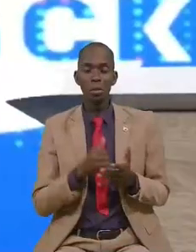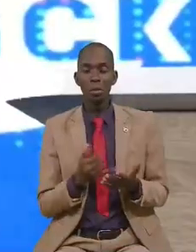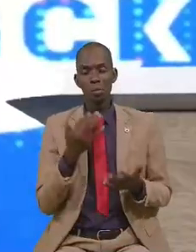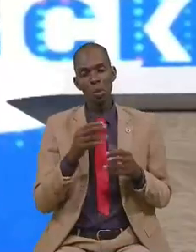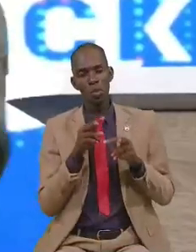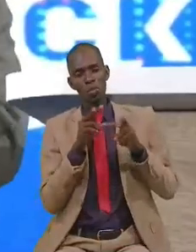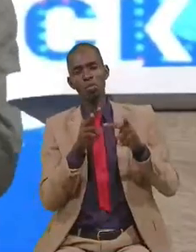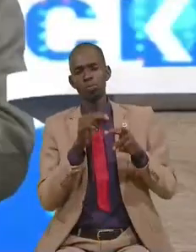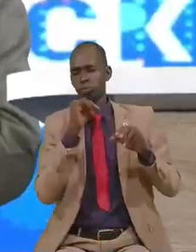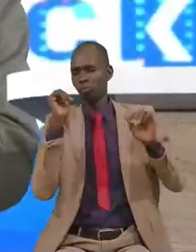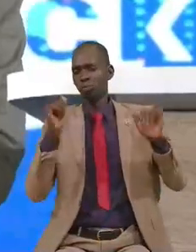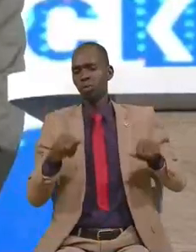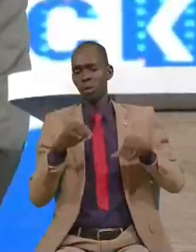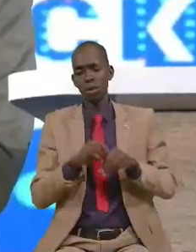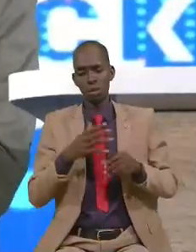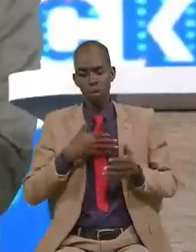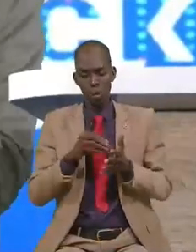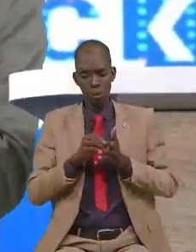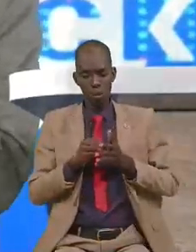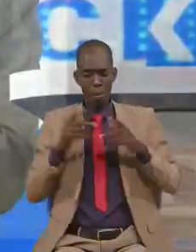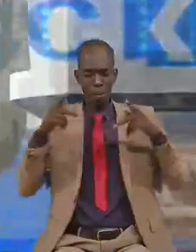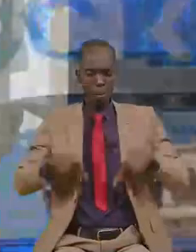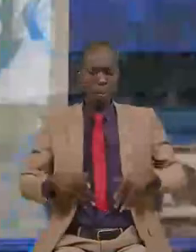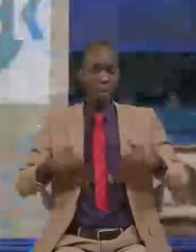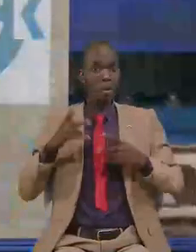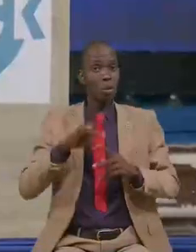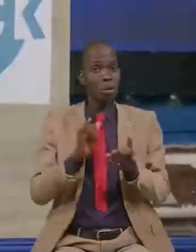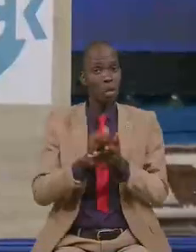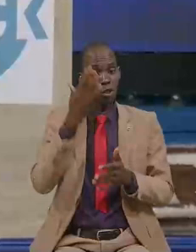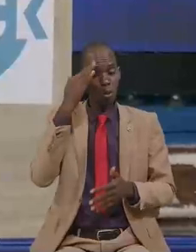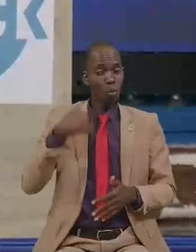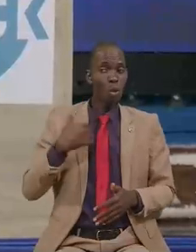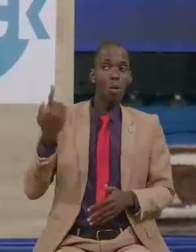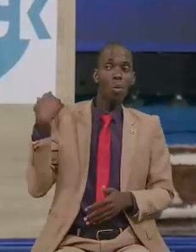Ça semble impossible dans ma vie. Ceux qui me connaissaient quand j'étais plus jeune.